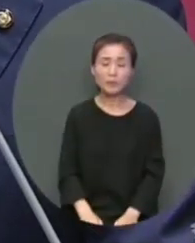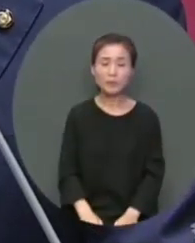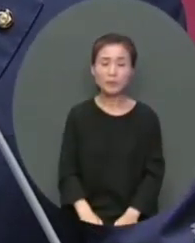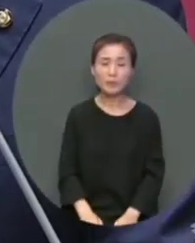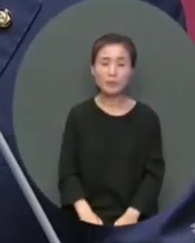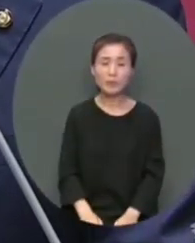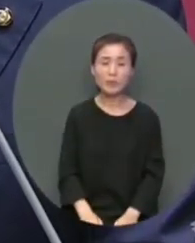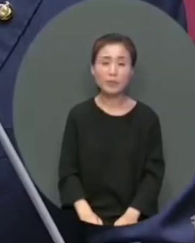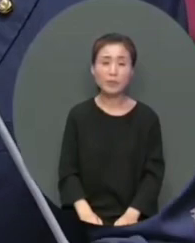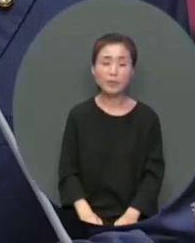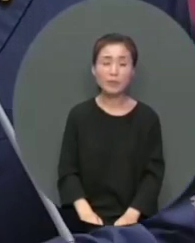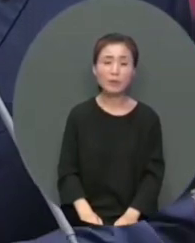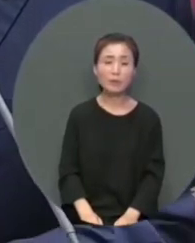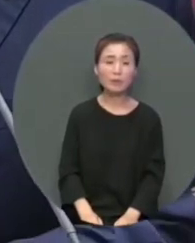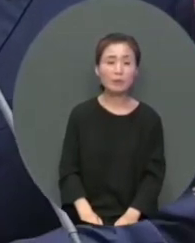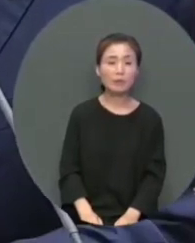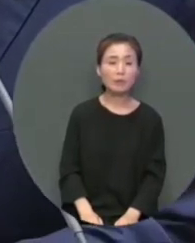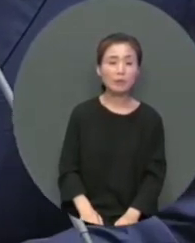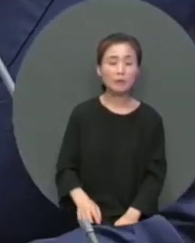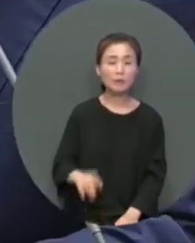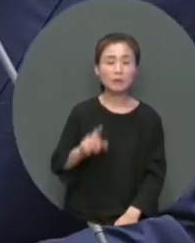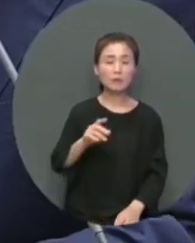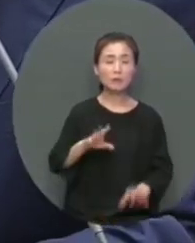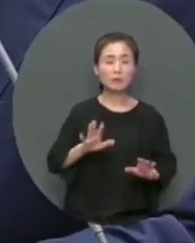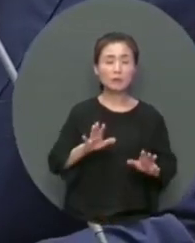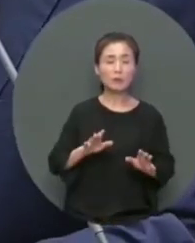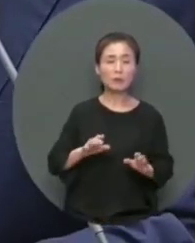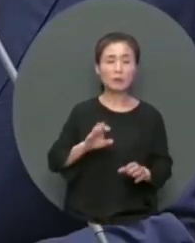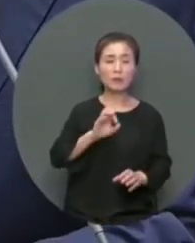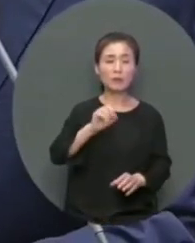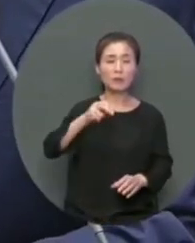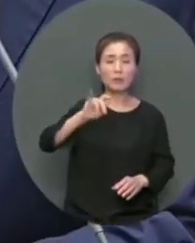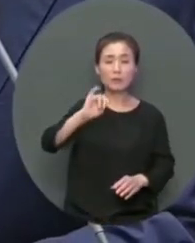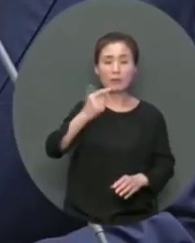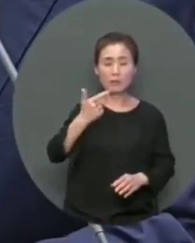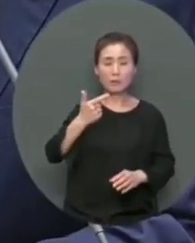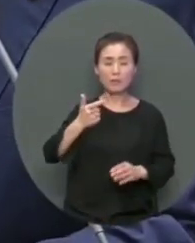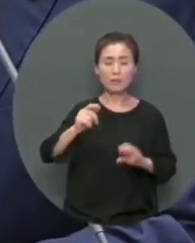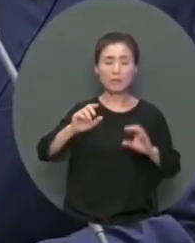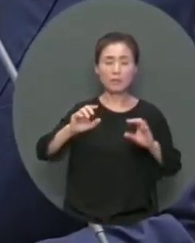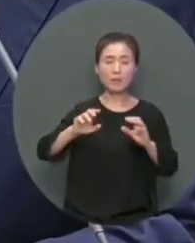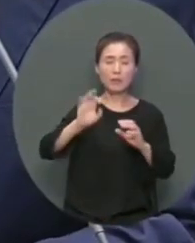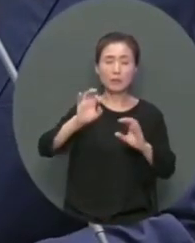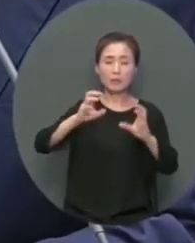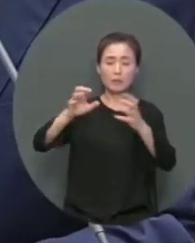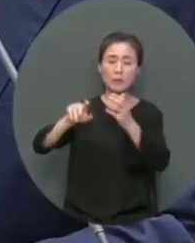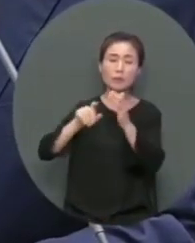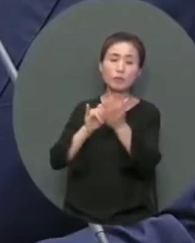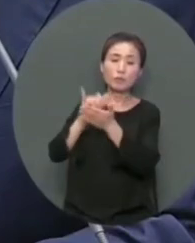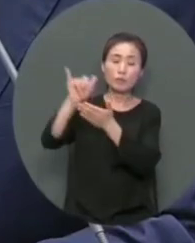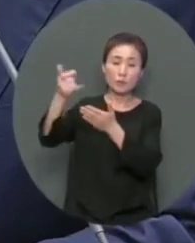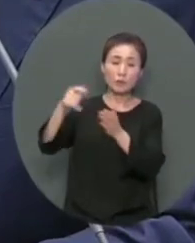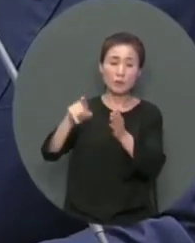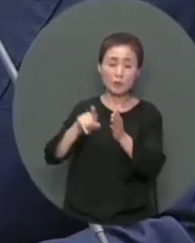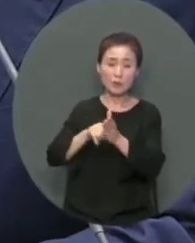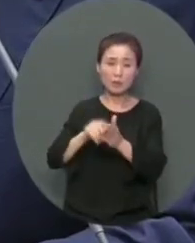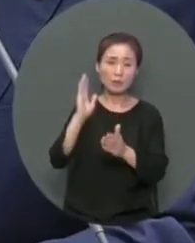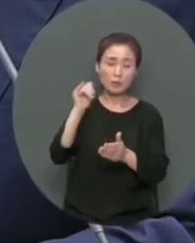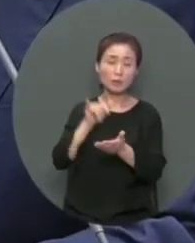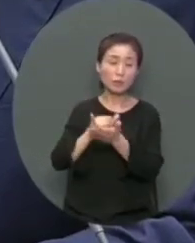아세안 10개국하고 인도를 방문하기 위해서 오늘 대통령께서 출국을 하셨는데요. 그 아세안 10개국